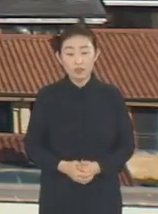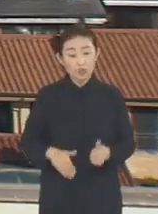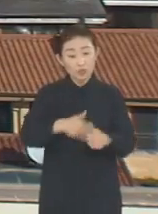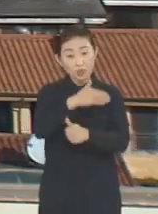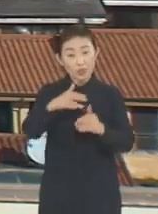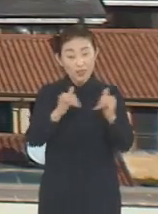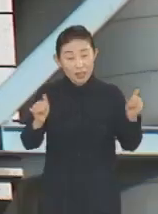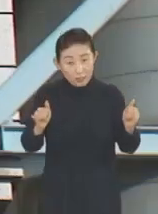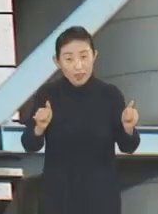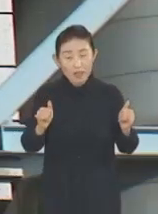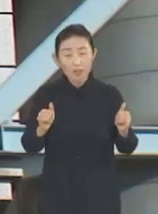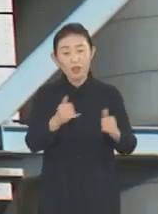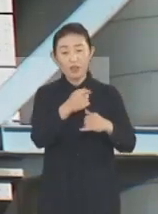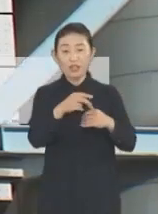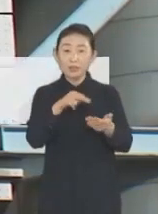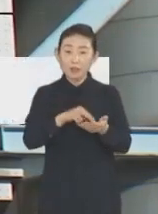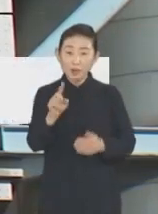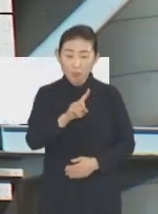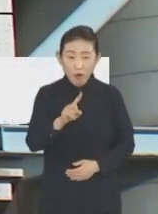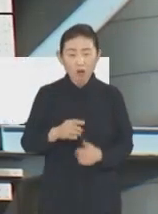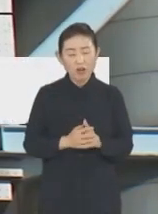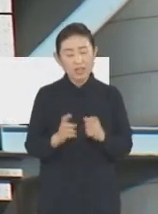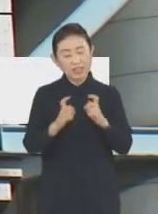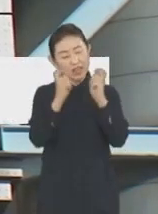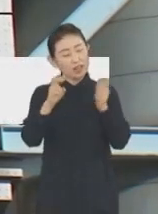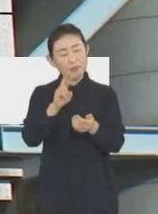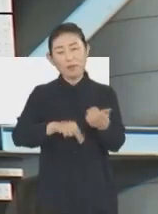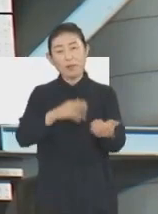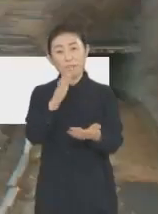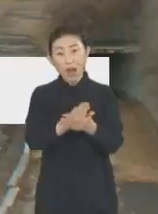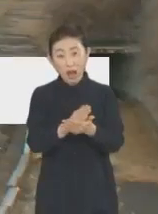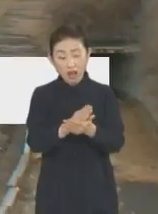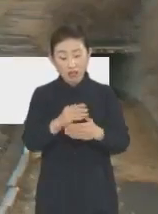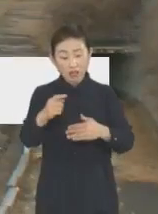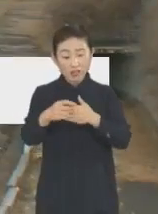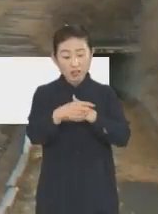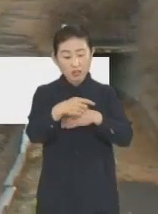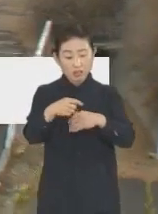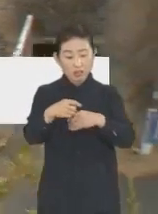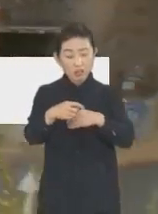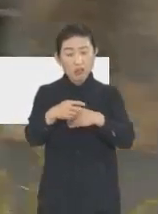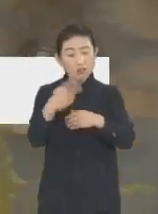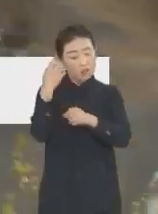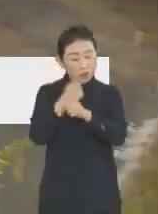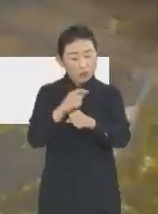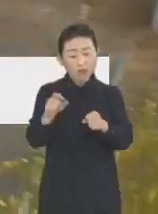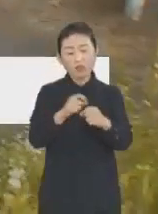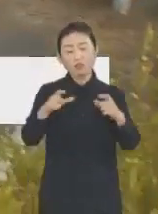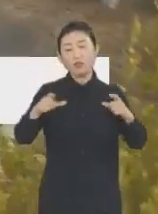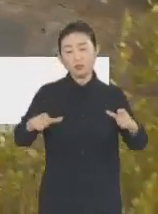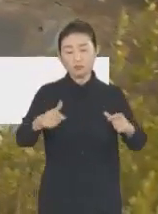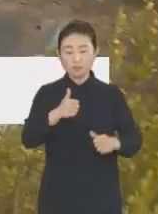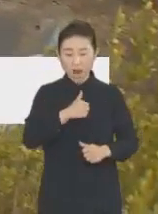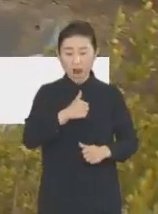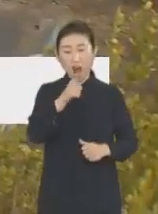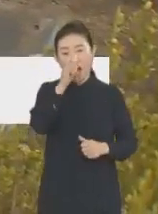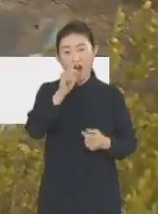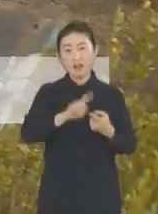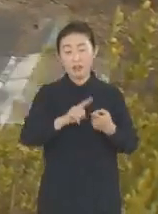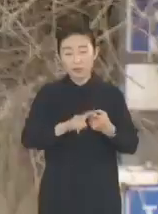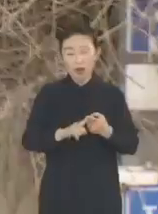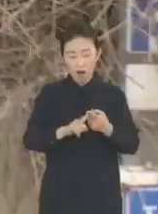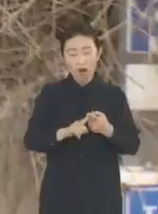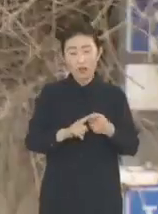변수입니다. 대전시와 대덕특구과학계가 민간 매각보다 특구의 정체성을 담아야 한다는 주장을 제기하면서 학교 측도